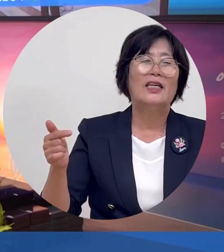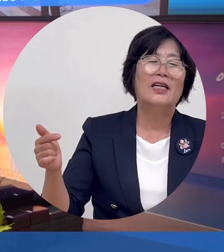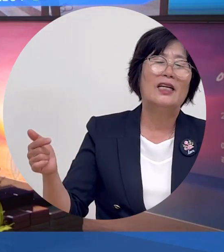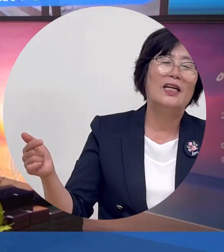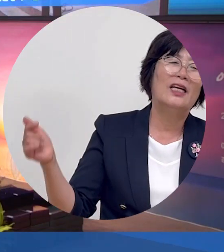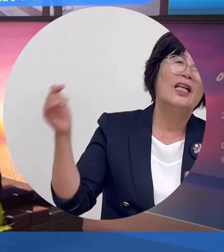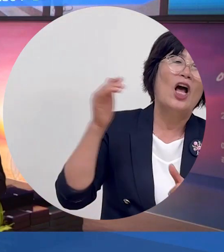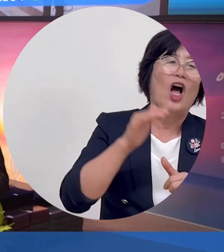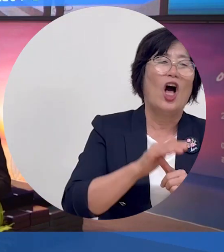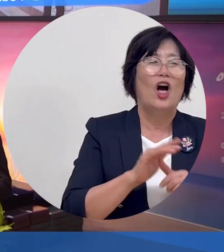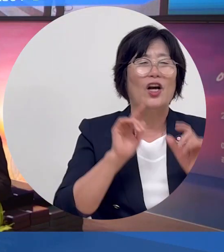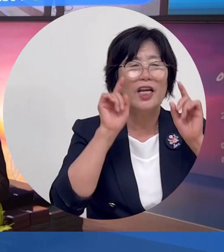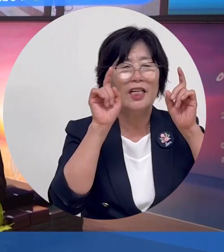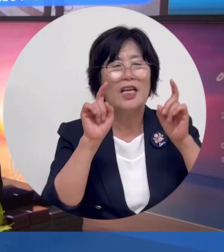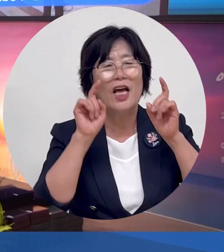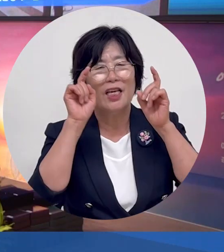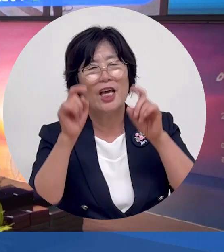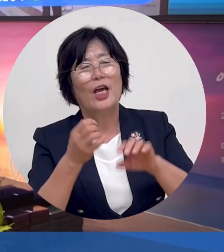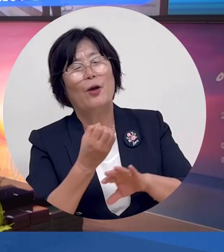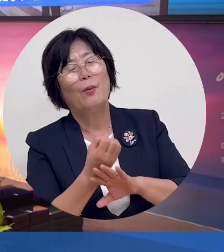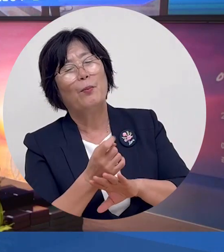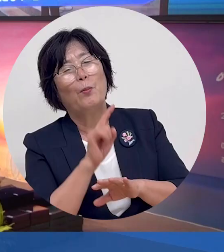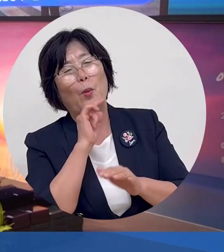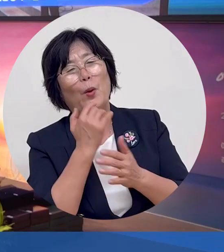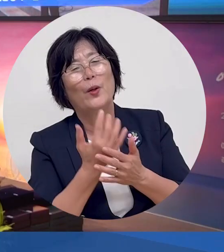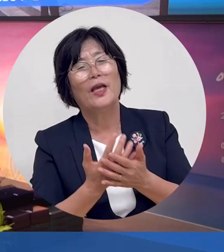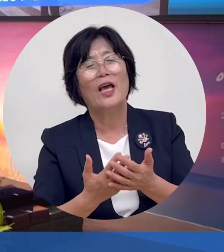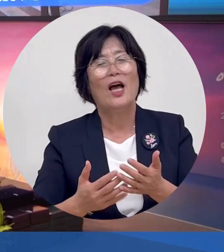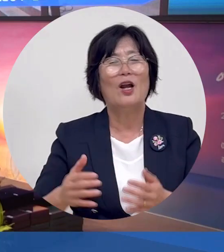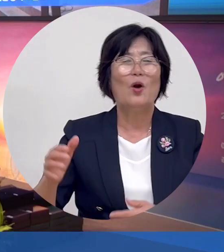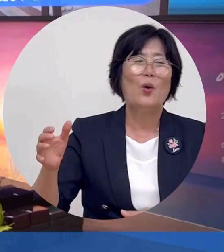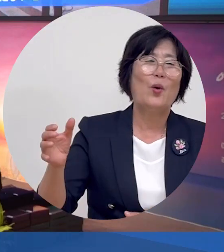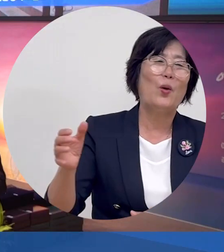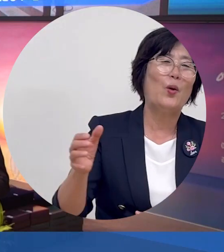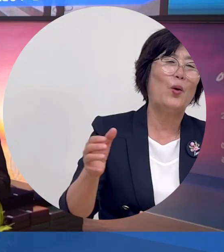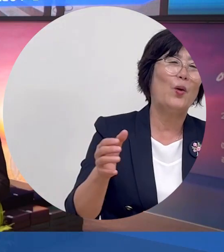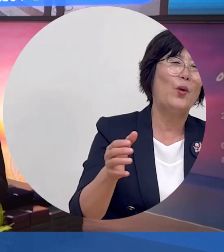아닌 어린 양의 보혈로